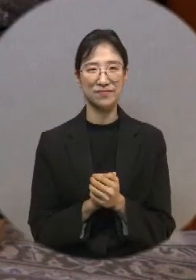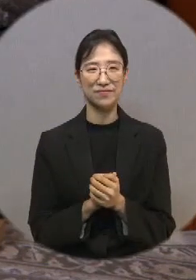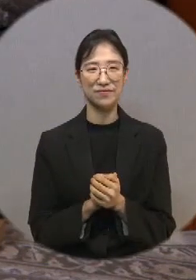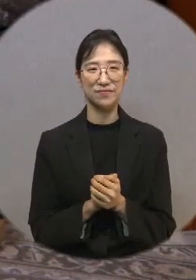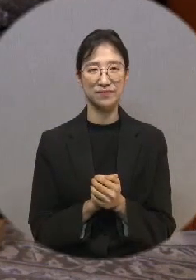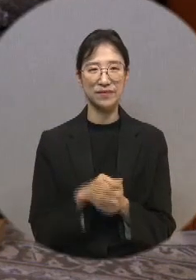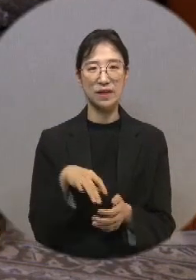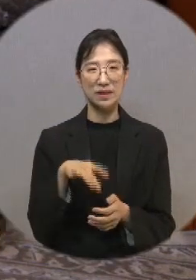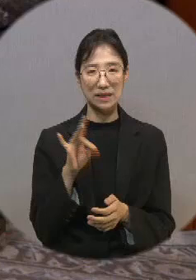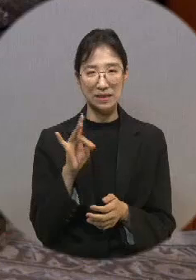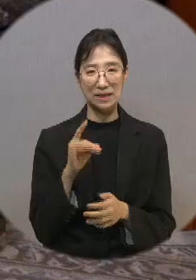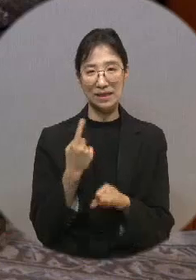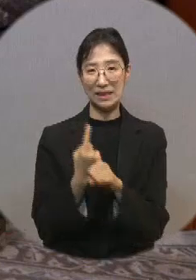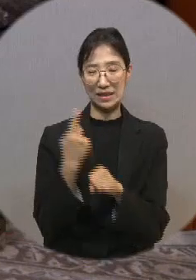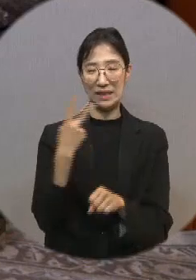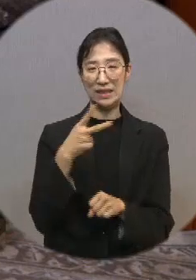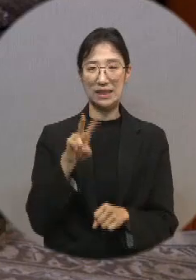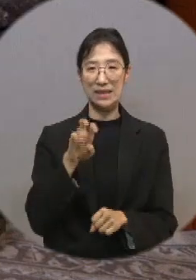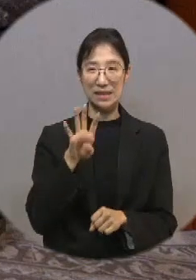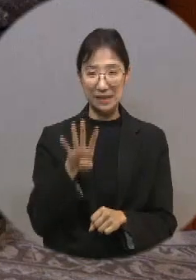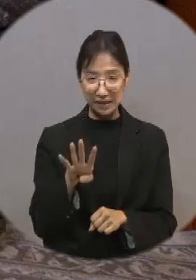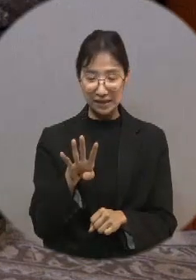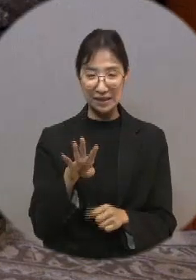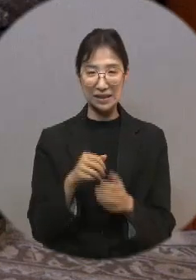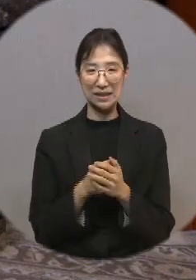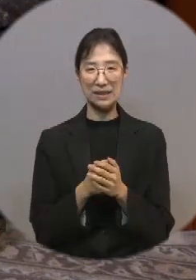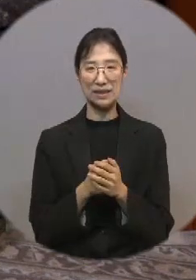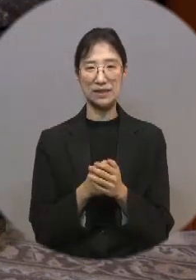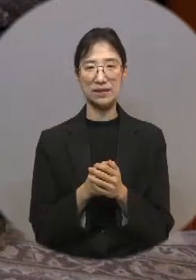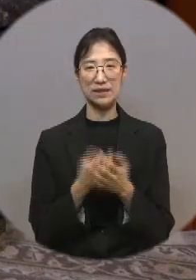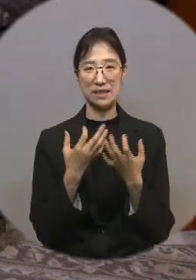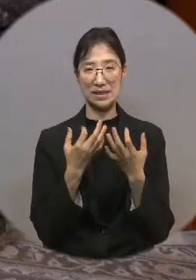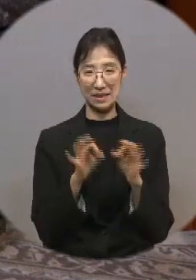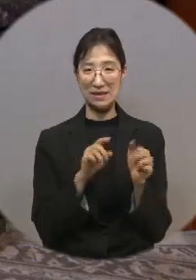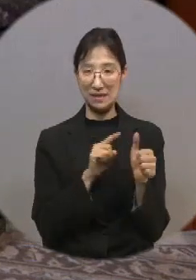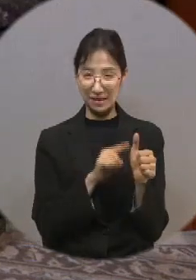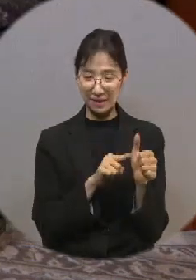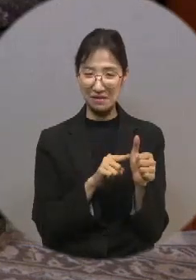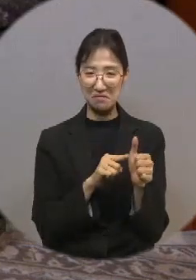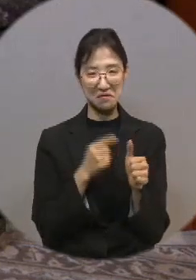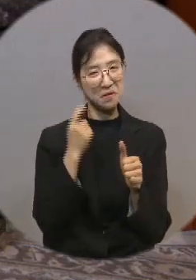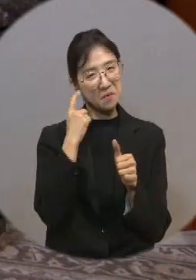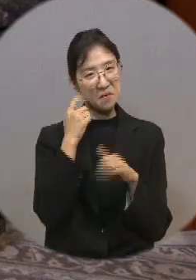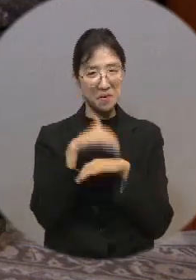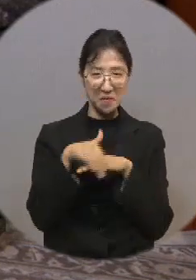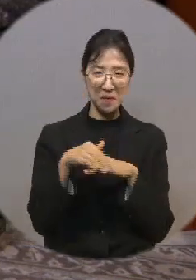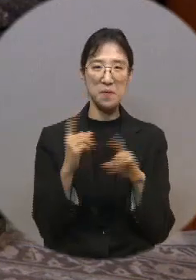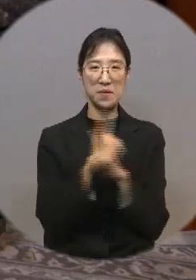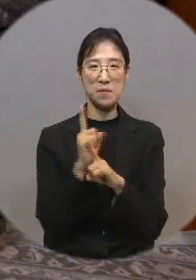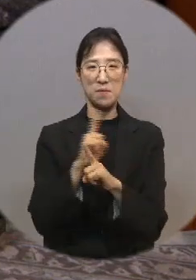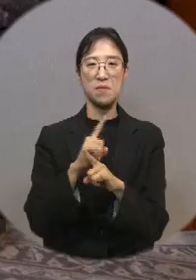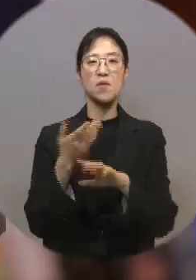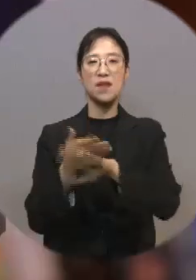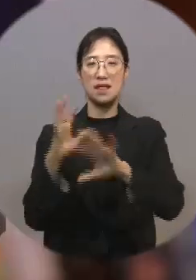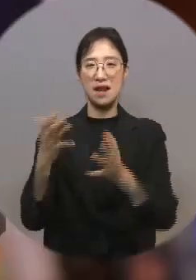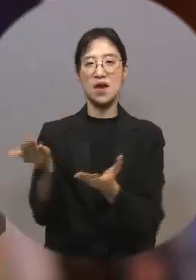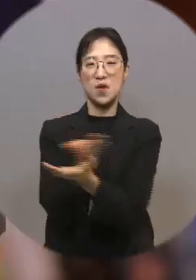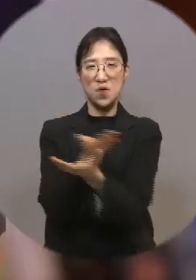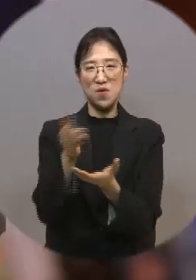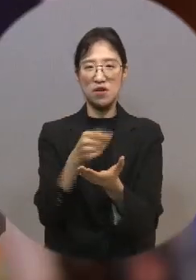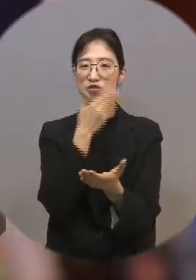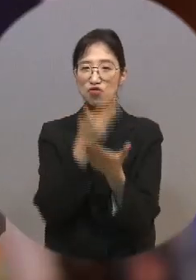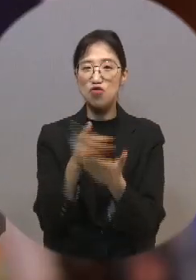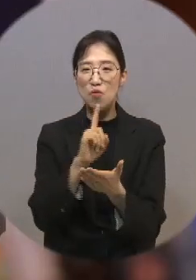그 작년 2024년에 이제 이 김정은이 전략적 변화를 한 것 중에서 외교 분야에서 중요한 게 그